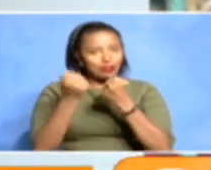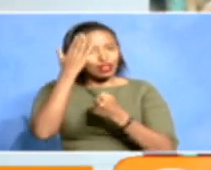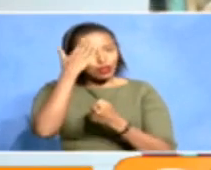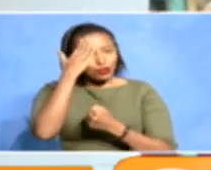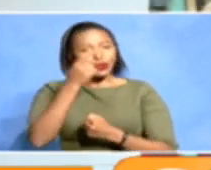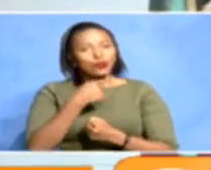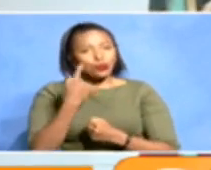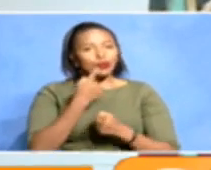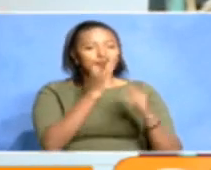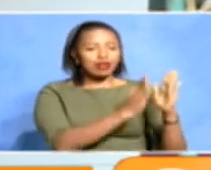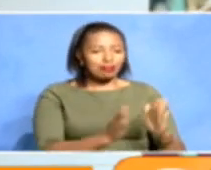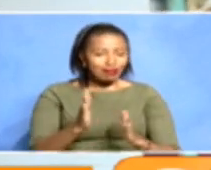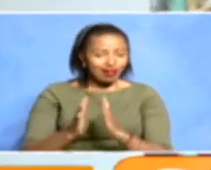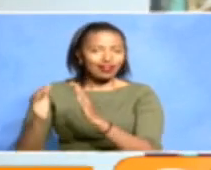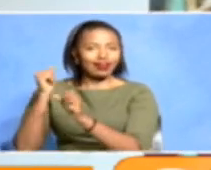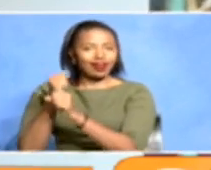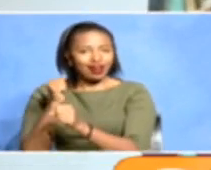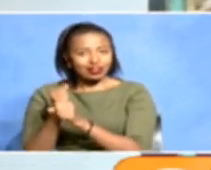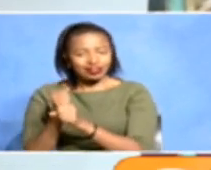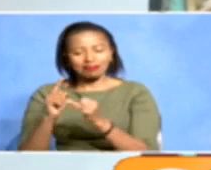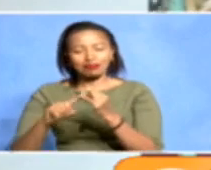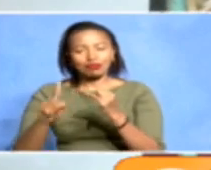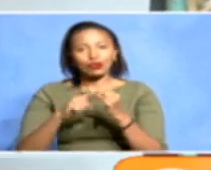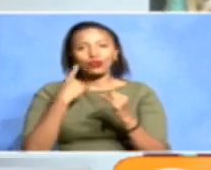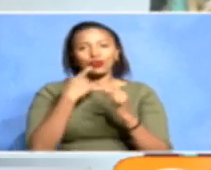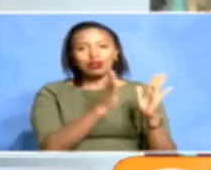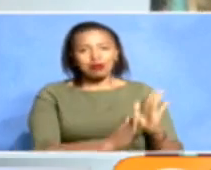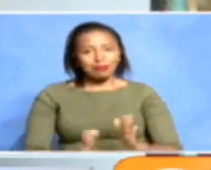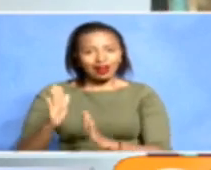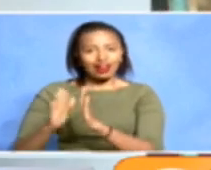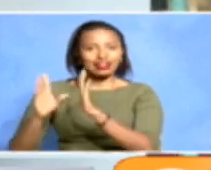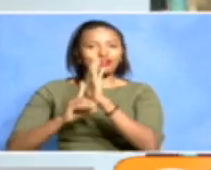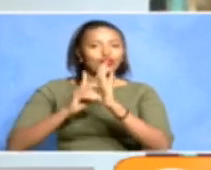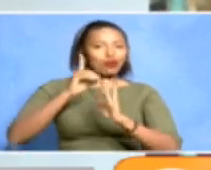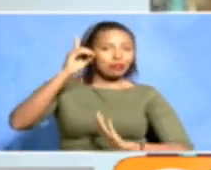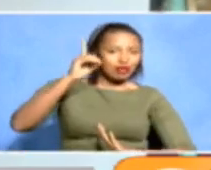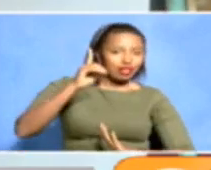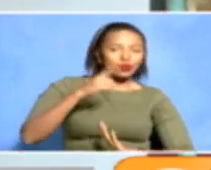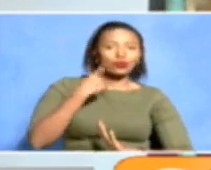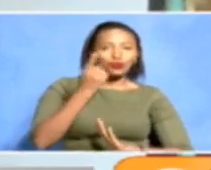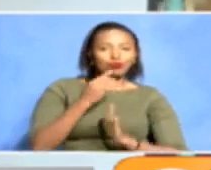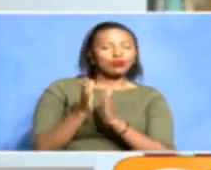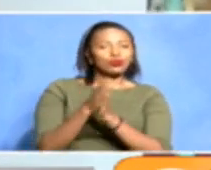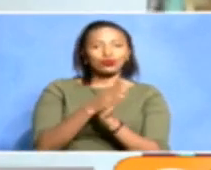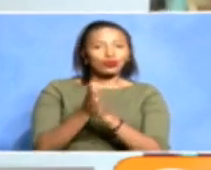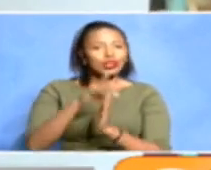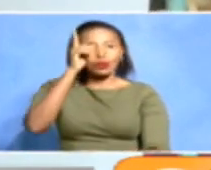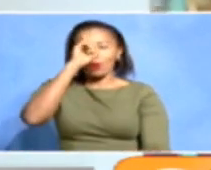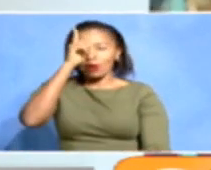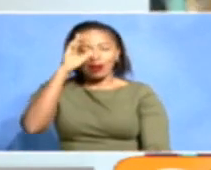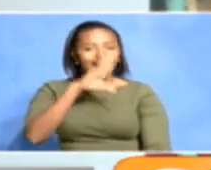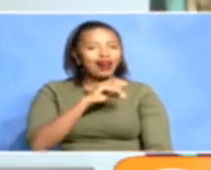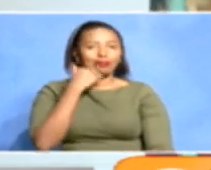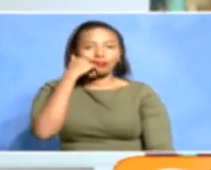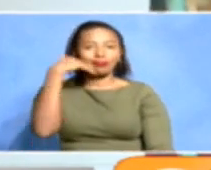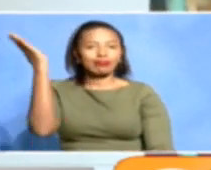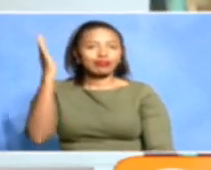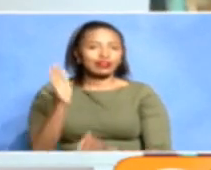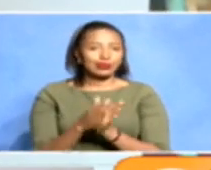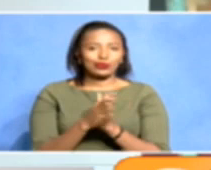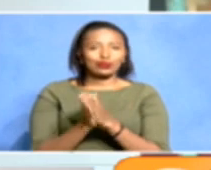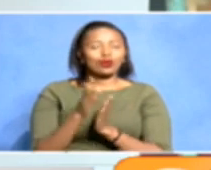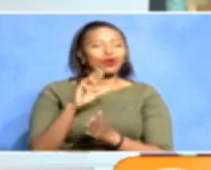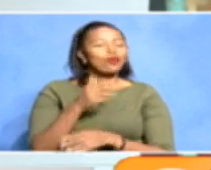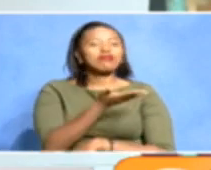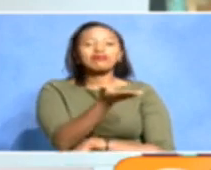kujua kupanga kazi, ni nani wa kujua kupanga maendeleo, ni nani wa story tu na hadithi na bure. Ama